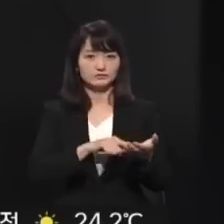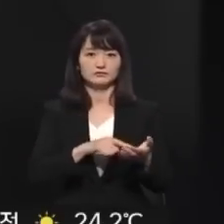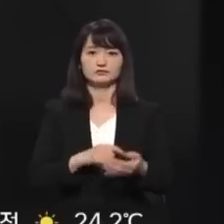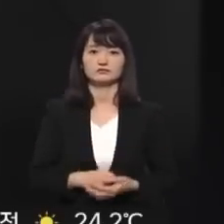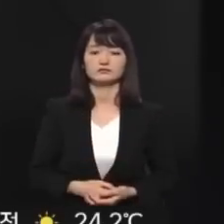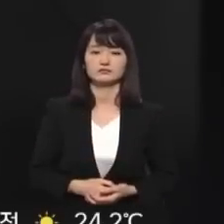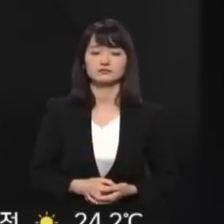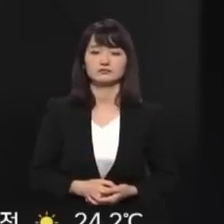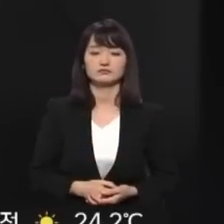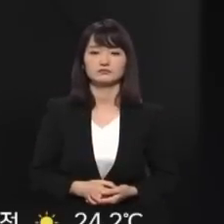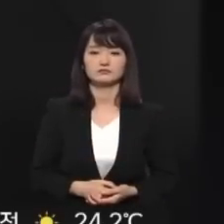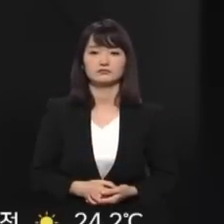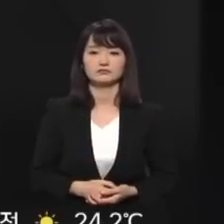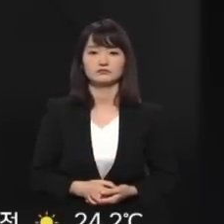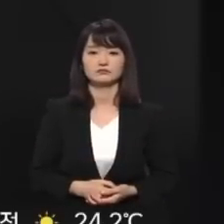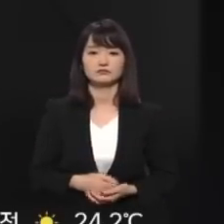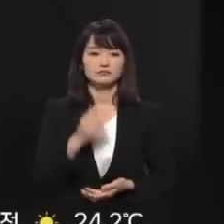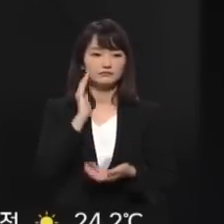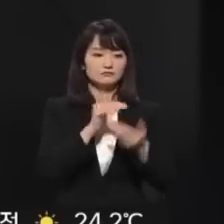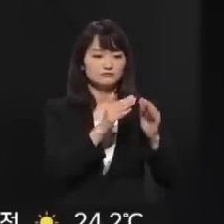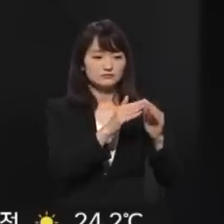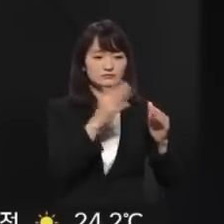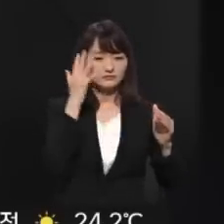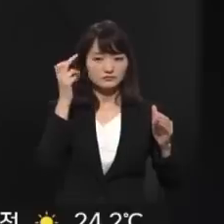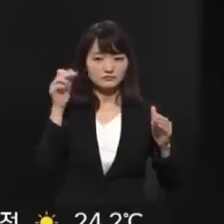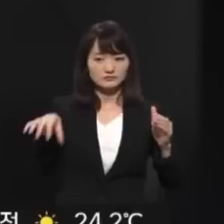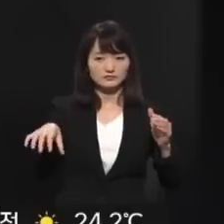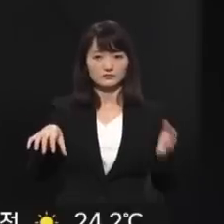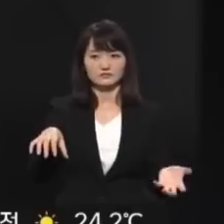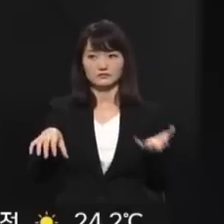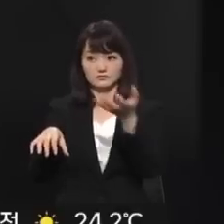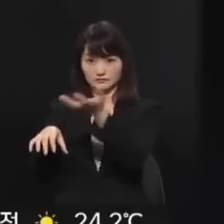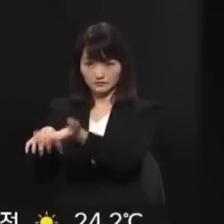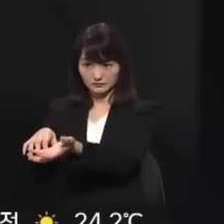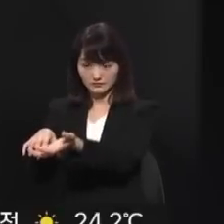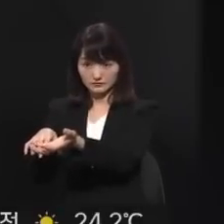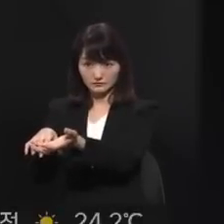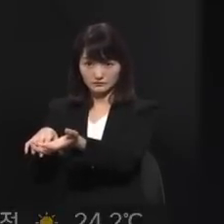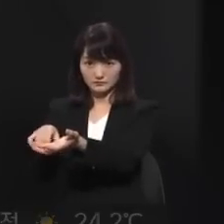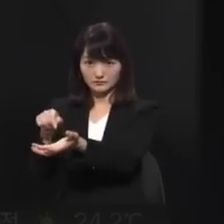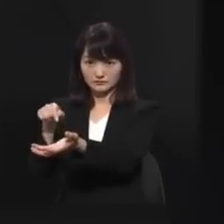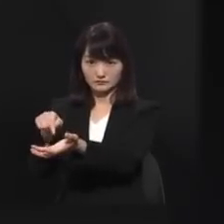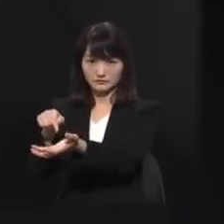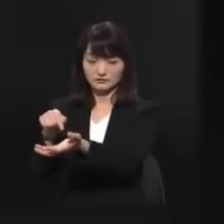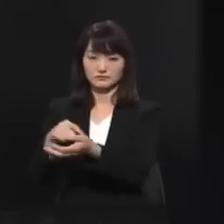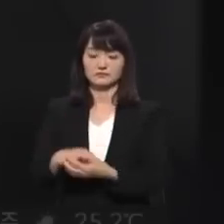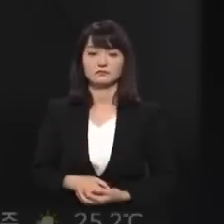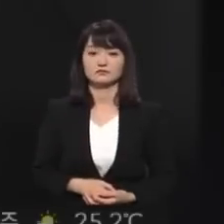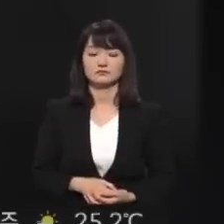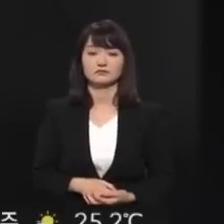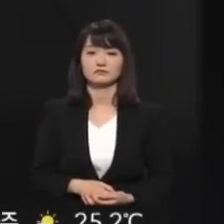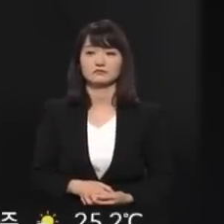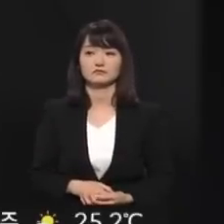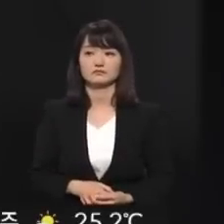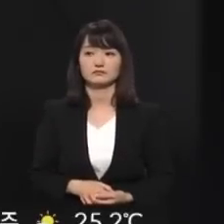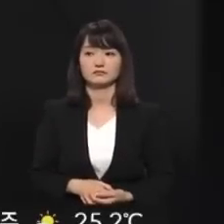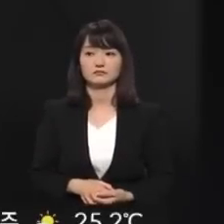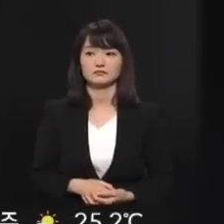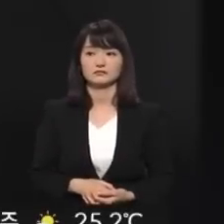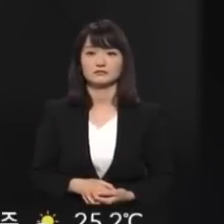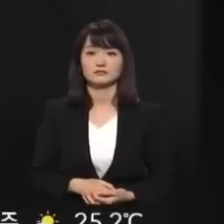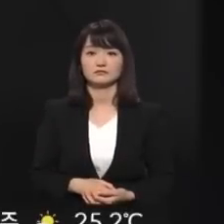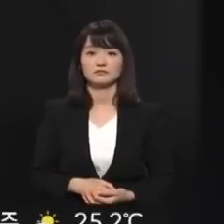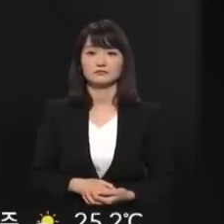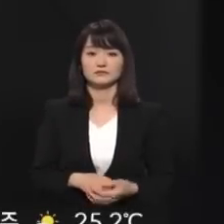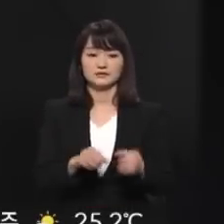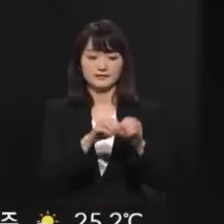말씀드린 데 청와대를 용산으로 옮긴 거 자체가 물리적인 공간 옮긴 거의 해마는 이게 시스템 자체가 완전히